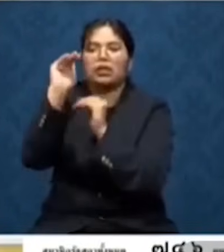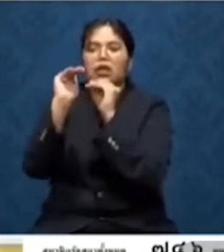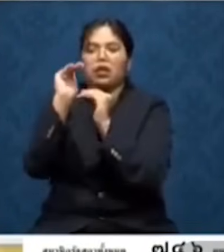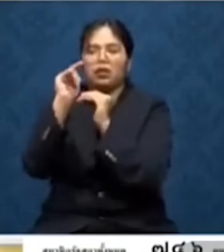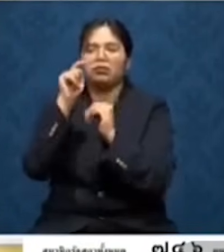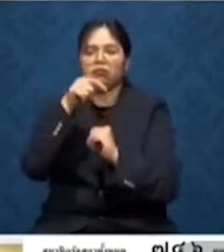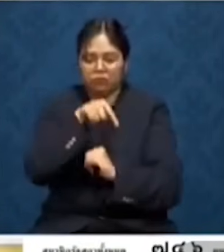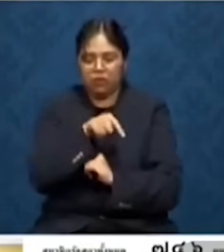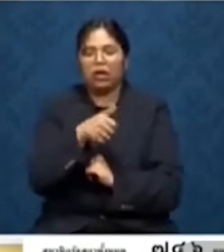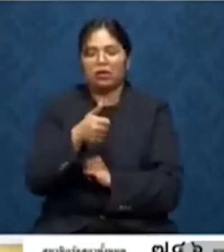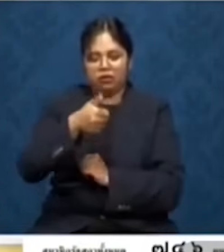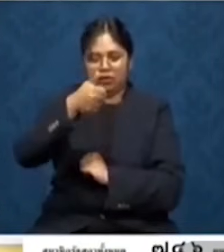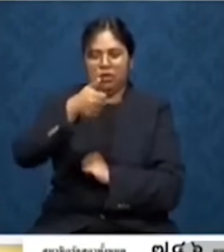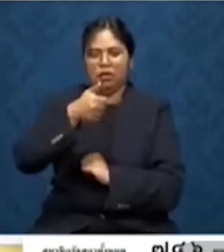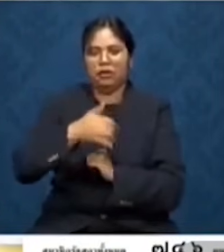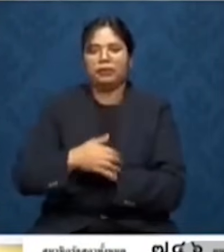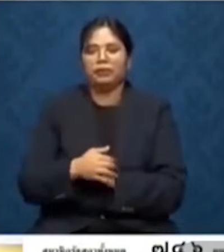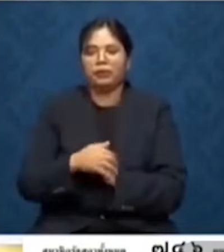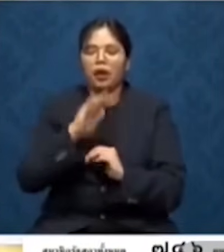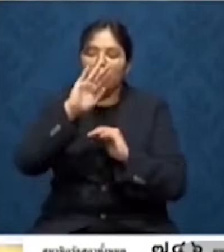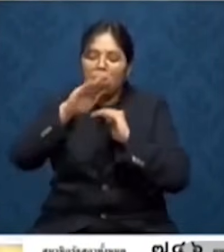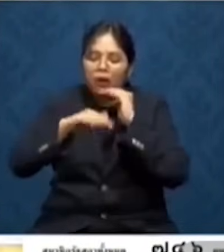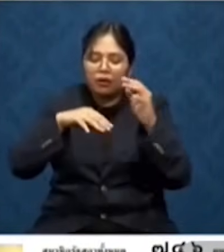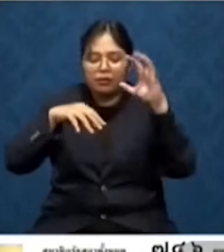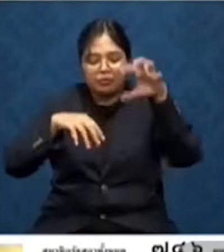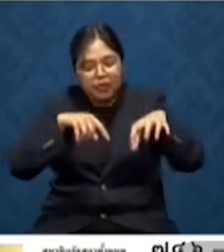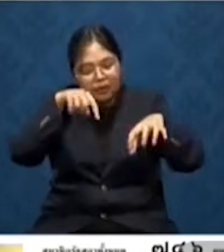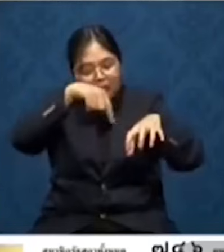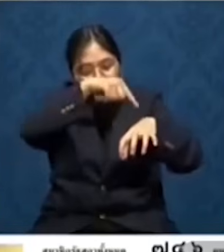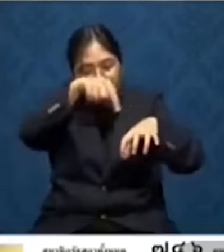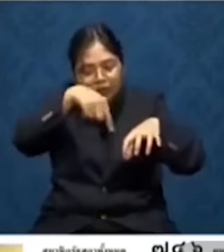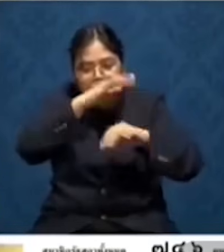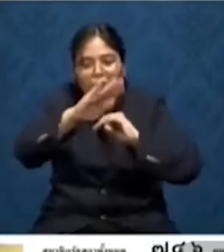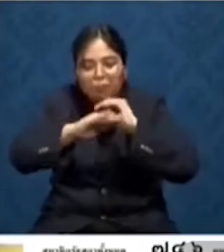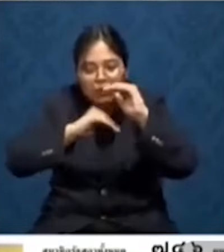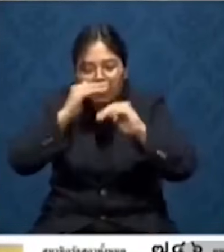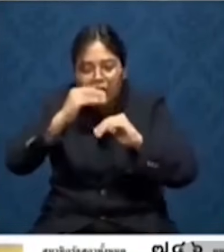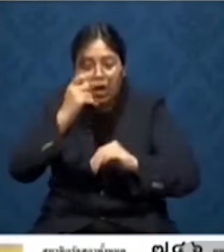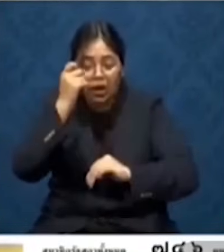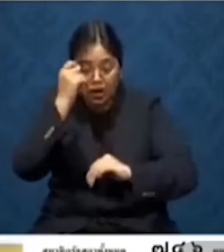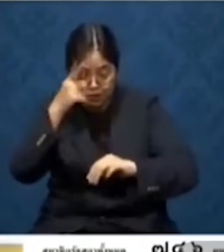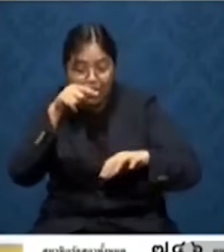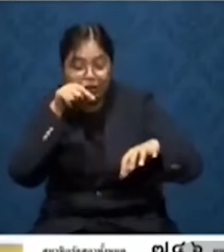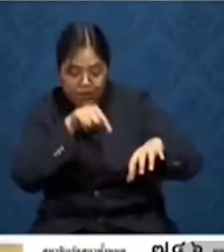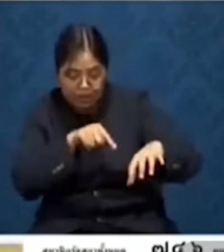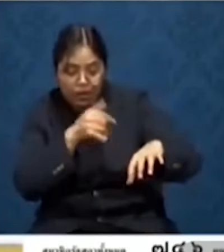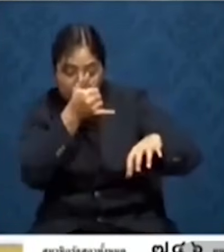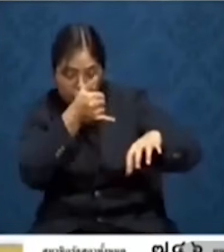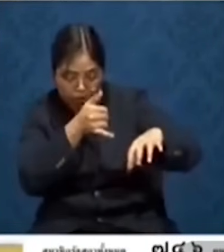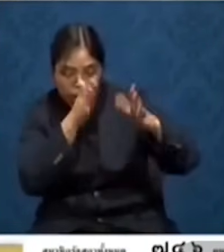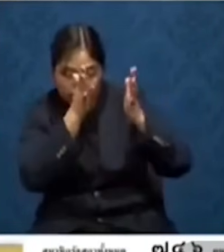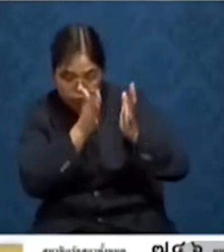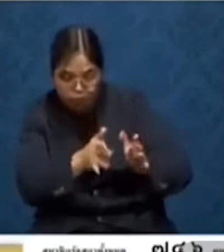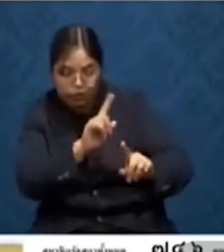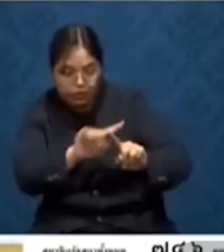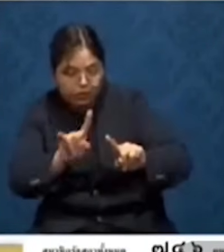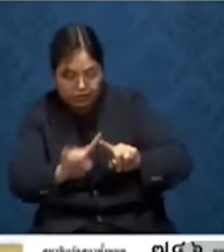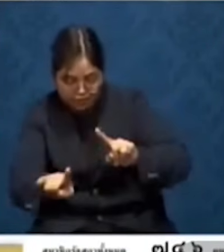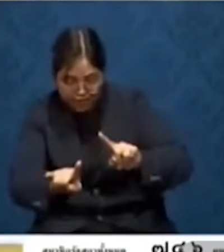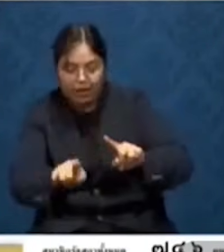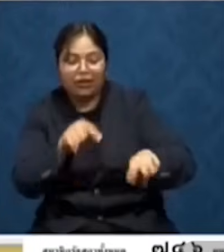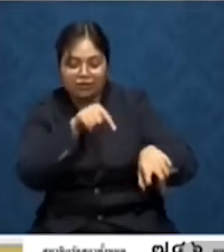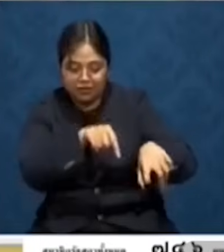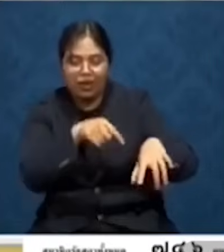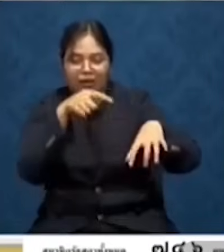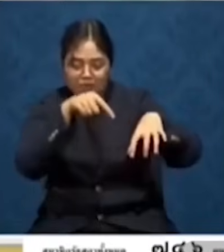านี้พัฒนาในพื้นที่แล้วเข้าใจพื้นที่แล้วในที่สุดผมเชื่อว่าถ้าเราท